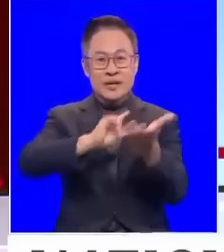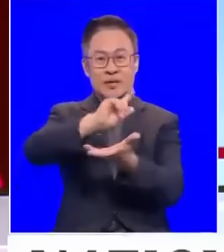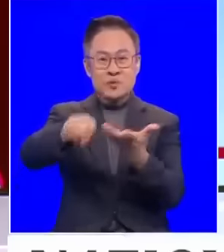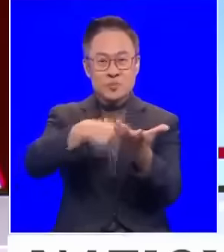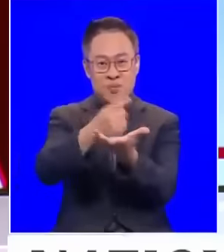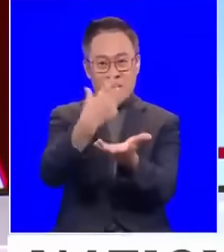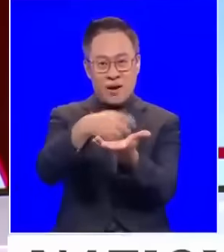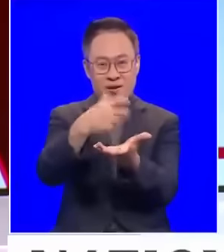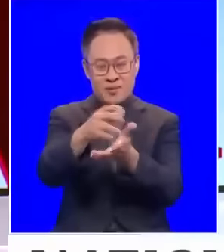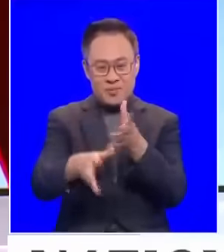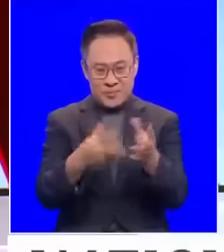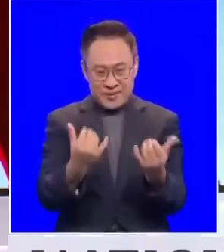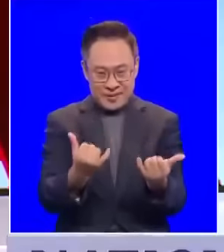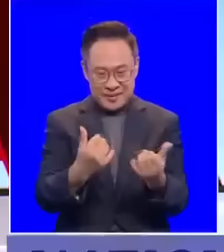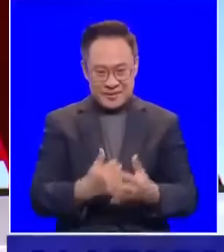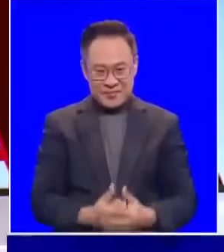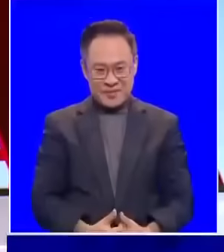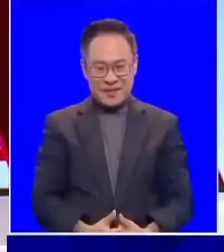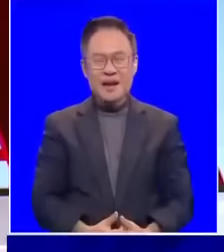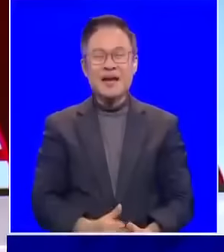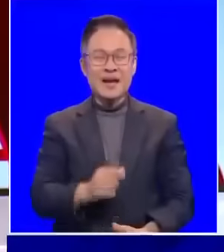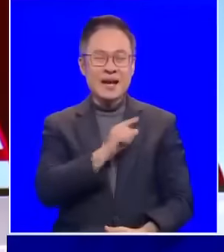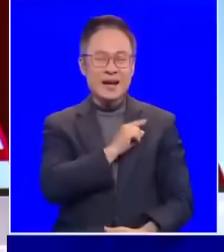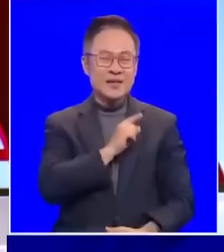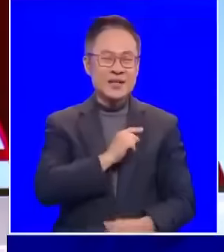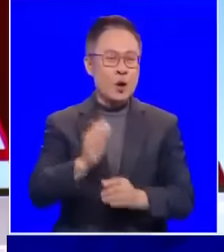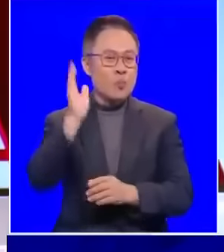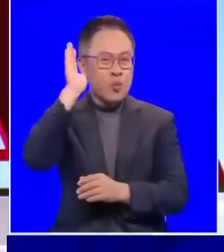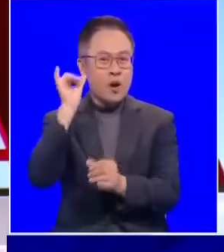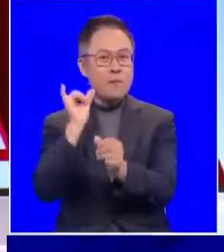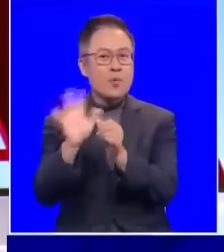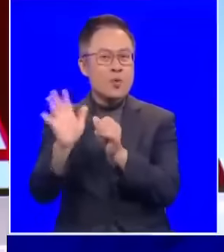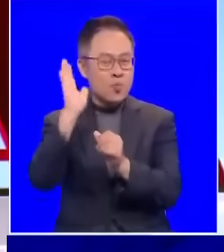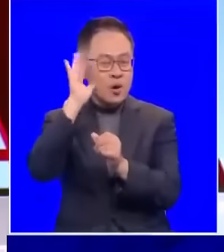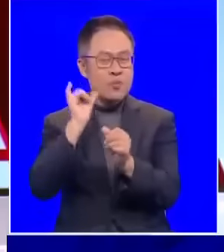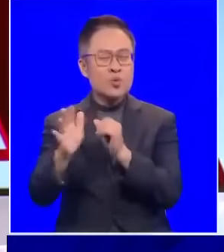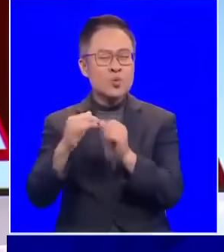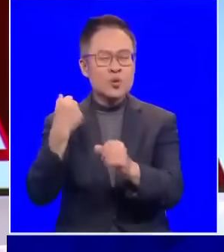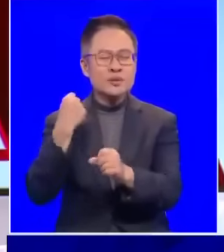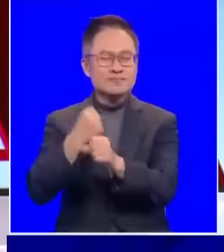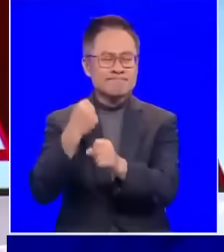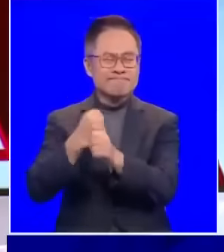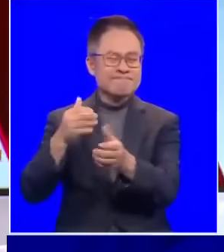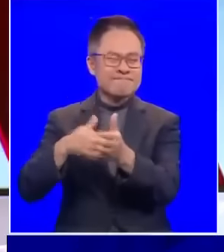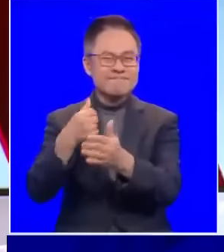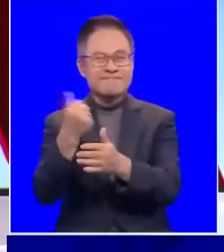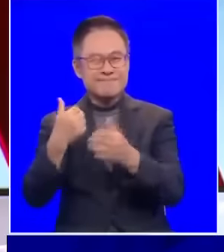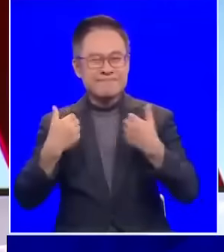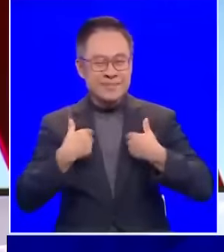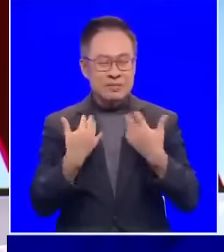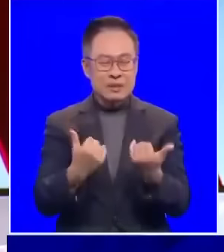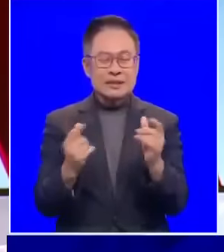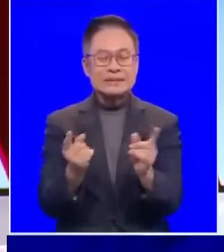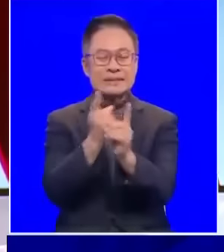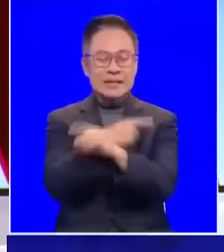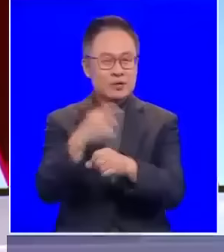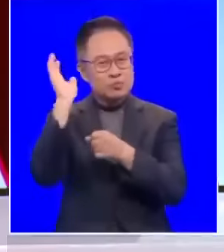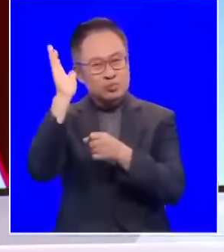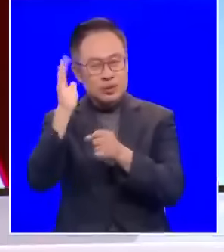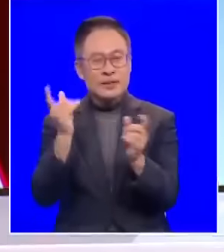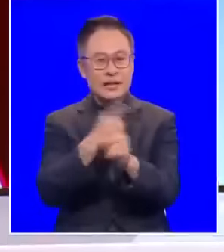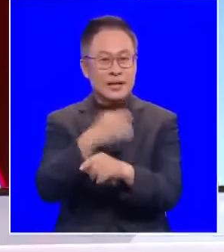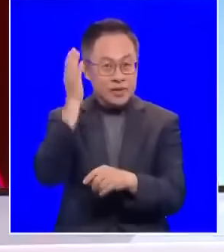วันนี้ก็ขออนุญาตมาปฏิบัติหน้าที่แทนคุณอ๋องอติชาติ1วันนะคะค ุ ณอ๋องติดภารกิจนะคะทีนี้เนี่ยวันนี้ก็ยังมีข่าวหลายเรื่องที่น่าสนใจโดยเฉพาะเรื่